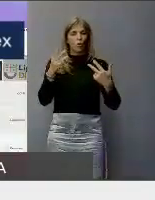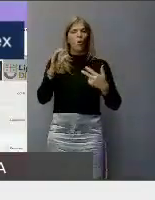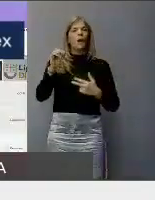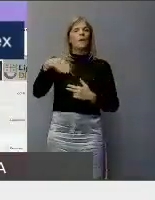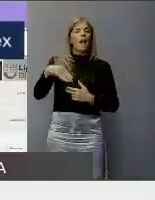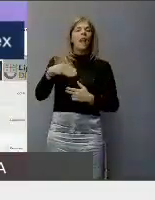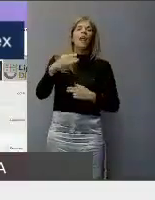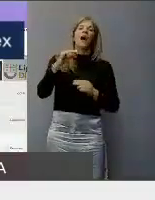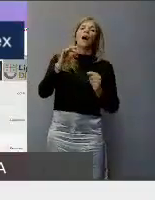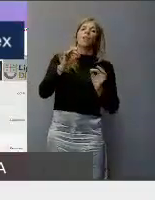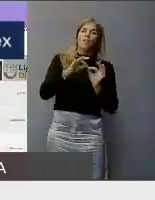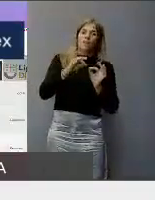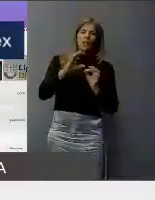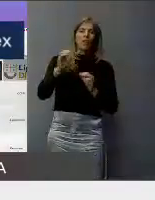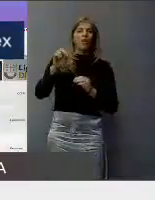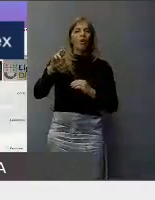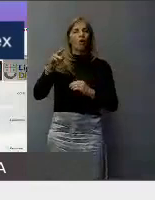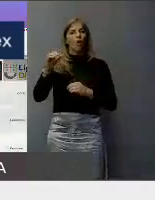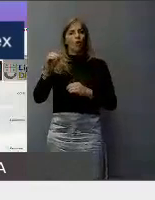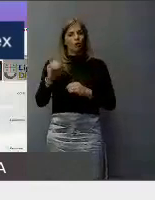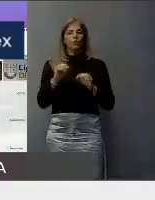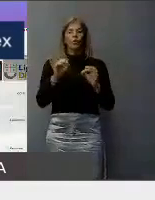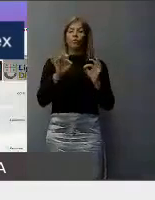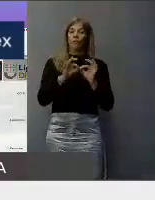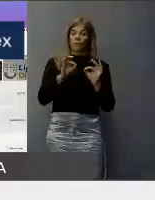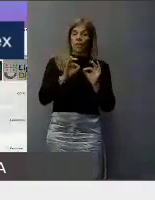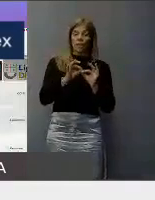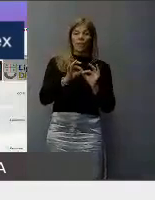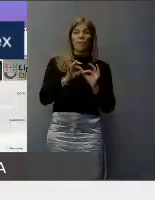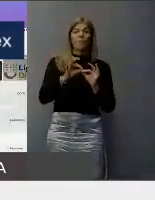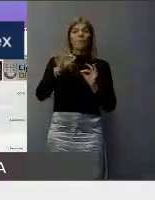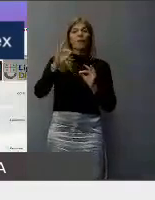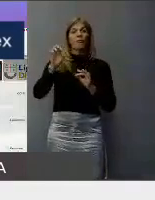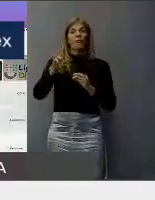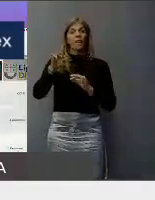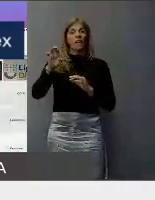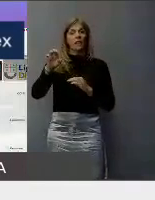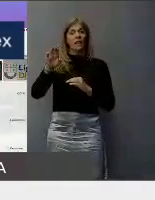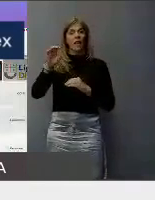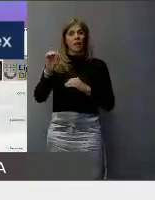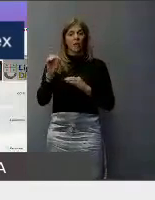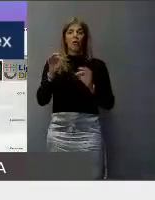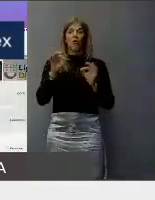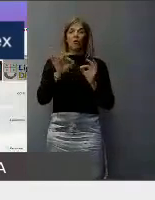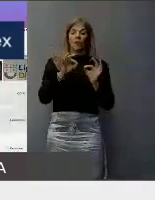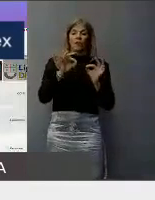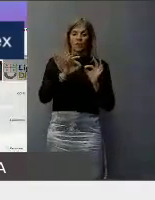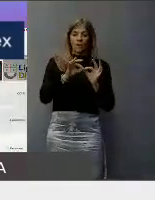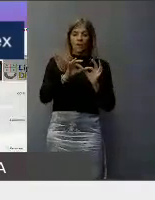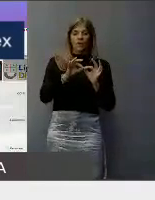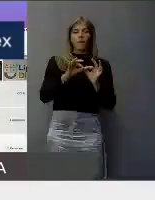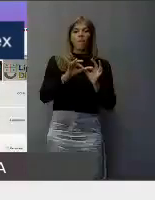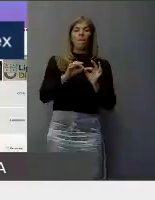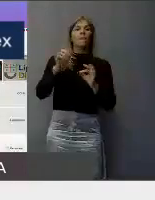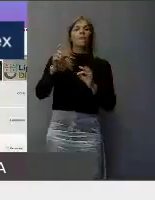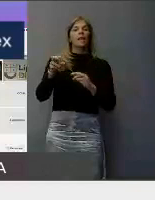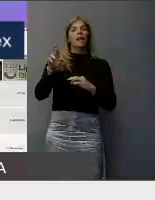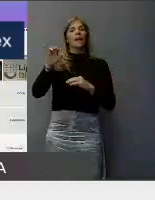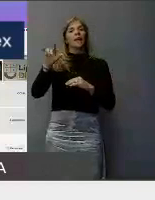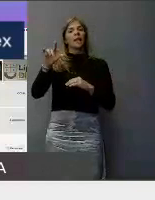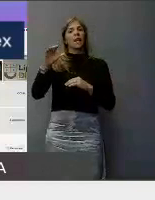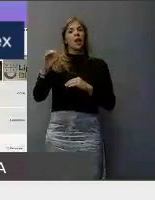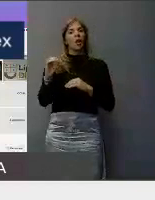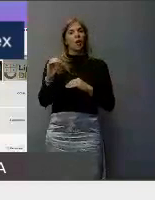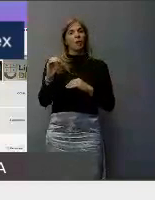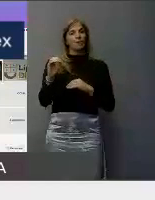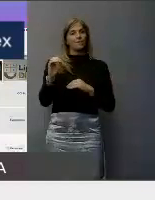consigliera corso a bari vale consigliere ferrero onorevole consigliere grillo